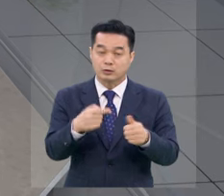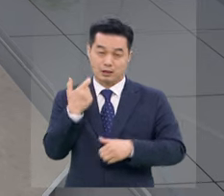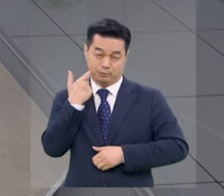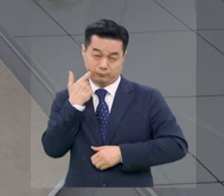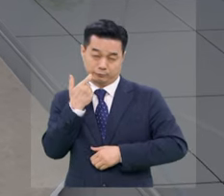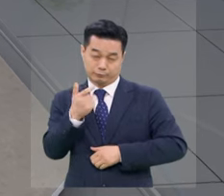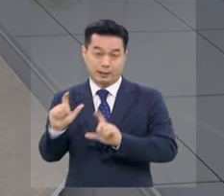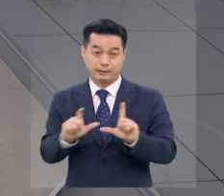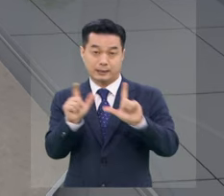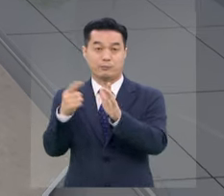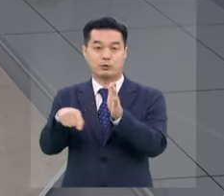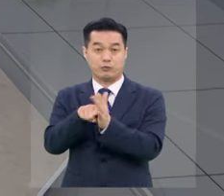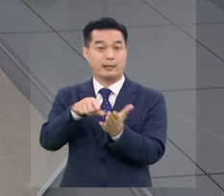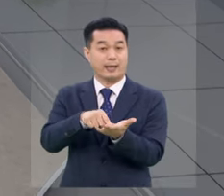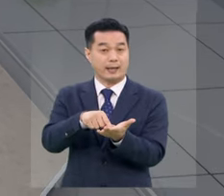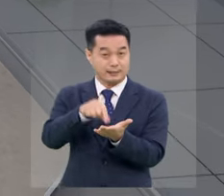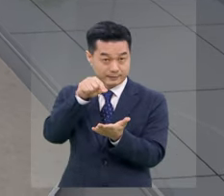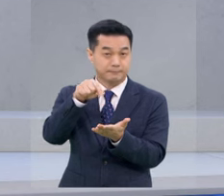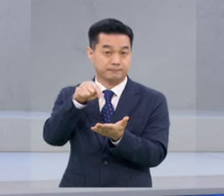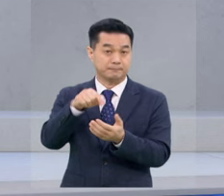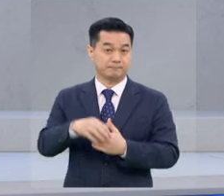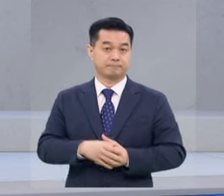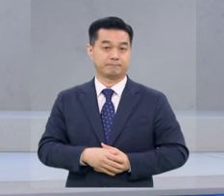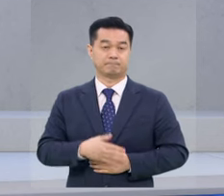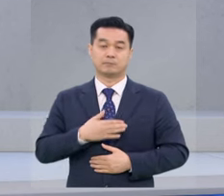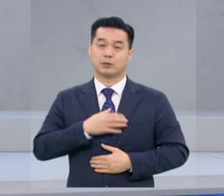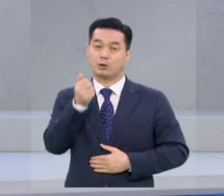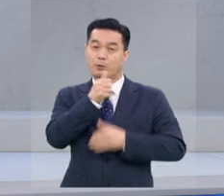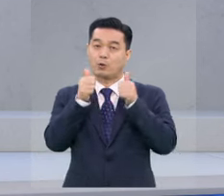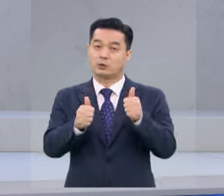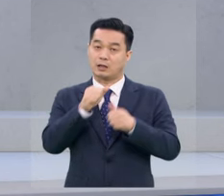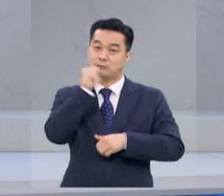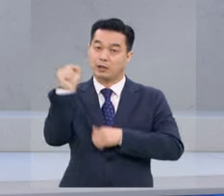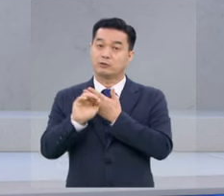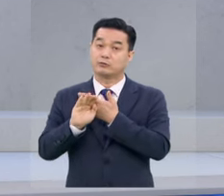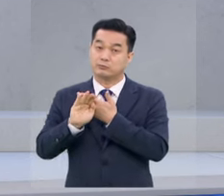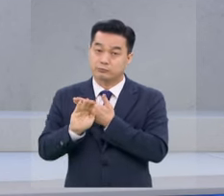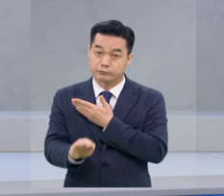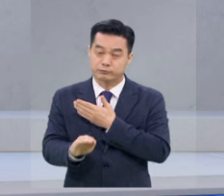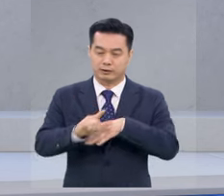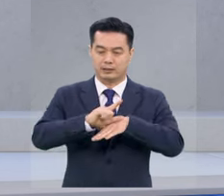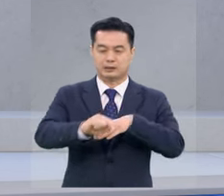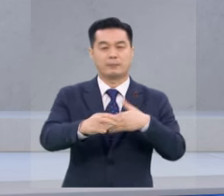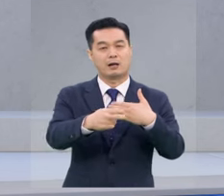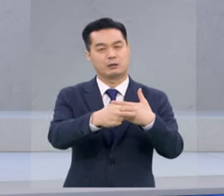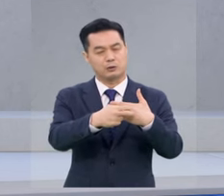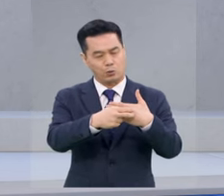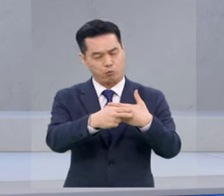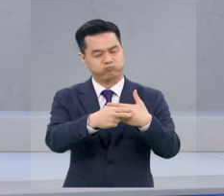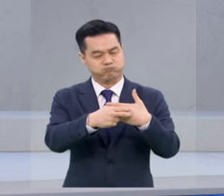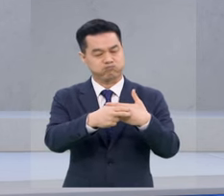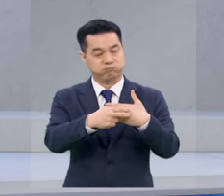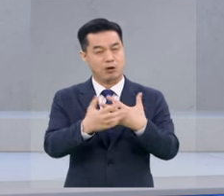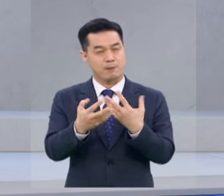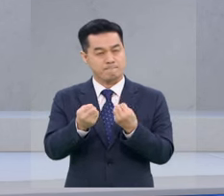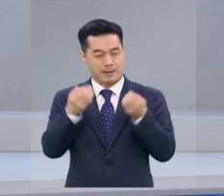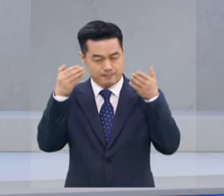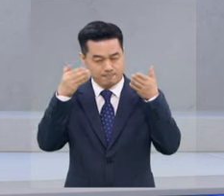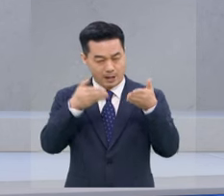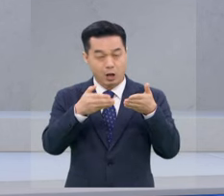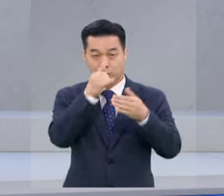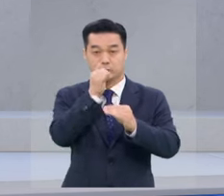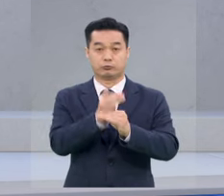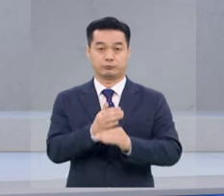삶을 누리는데 핵심 사안입니다 저는 변호사가 된 이유 지방의료 문제에 많은 힘을 기울이고